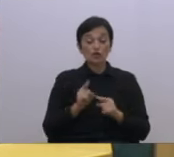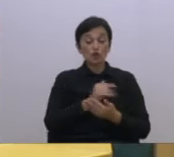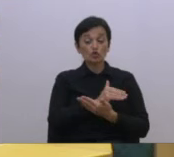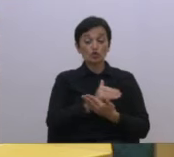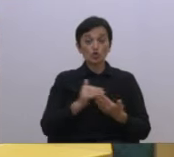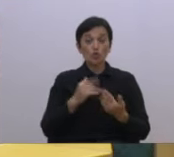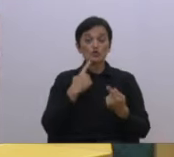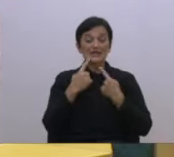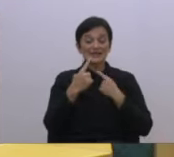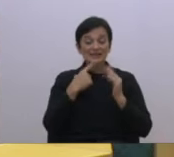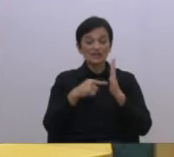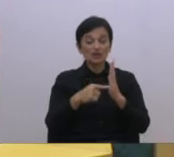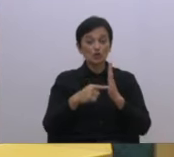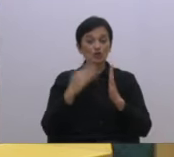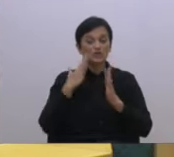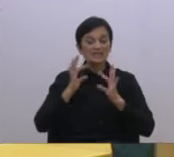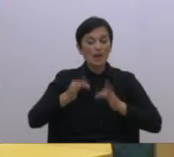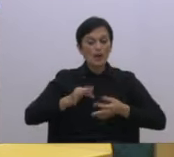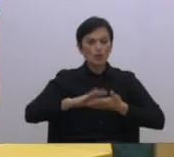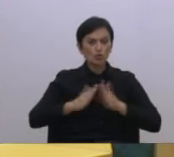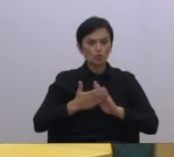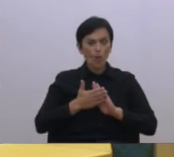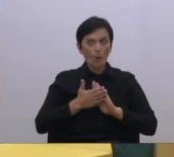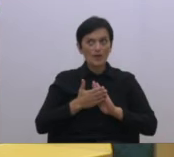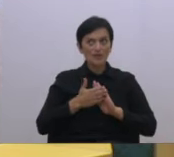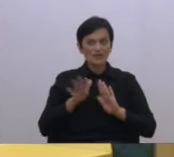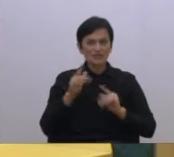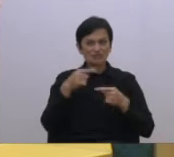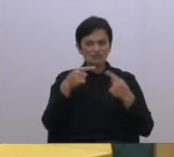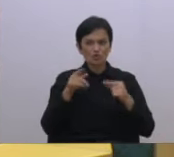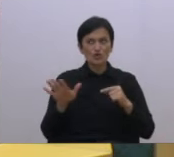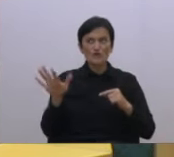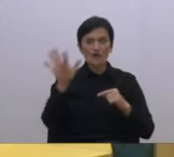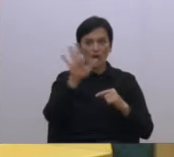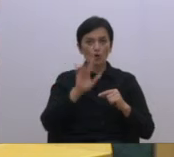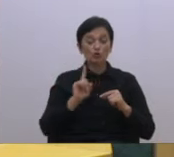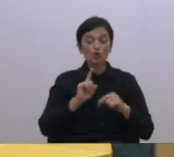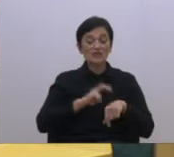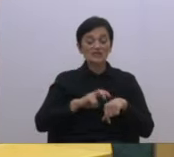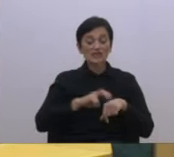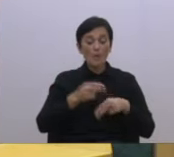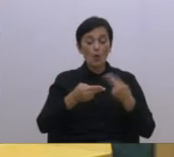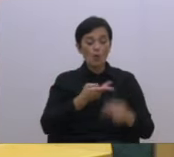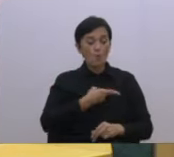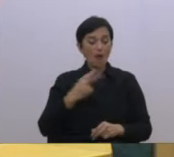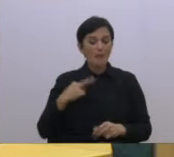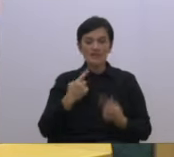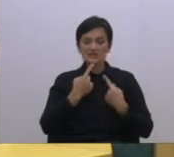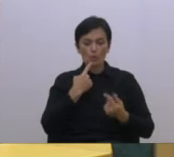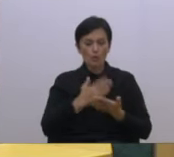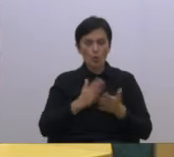მისული დისკუსია და მათ შორის სამართლებრივი მდგომარეობაც რიგ ქვეყანაში, რომ აქ სამედიცინო მანიპულაციებზეც არ არის